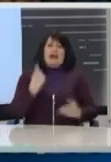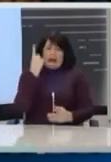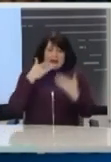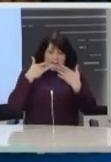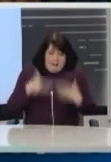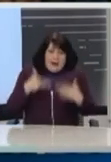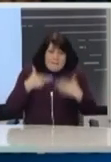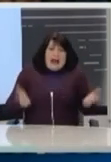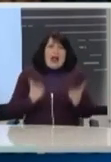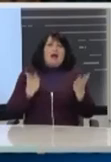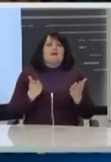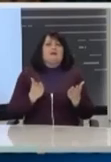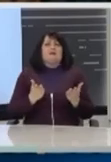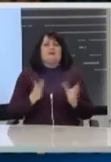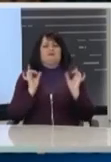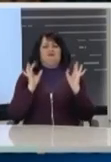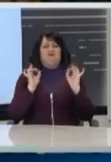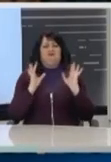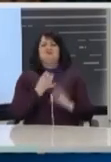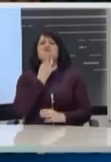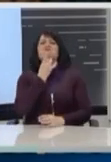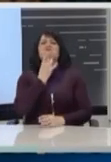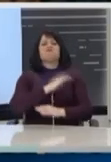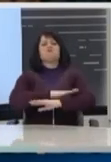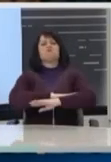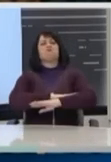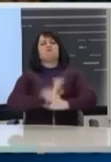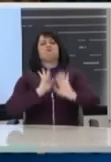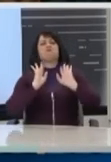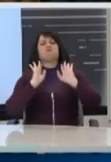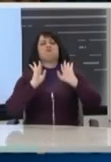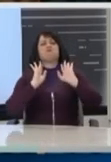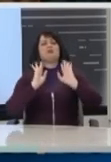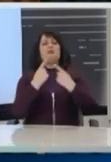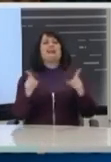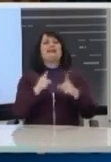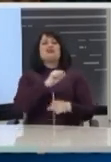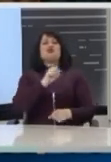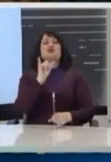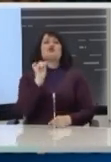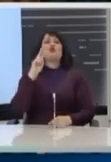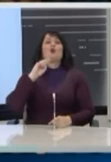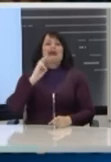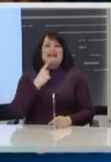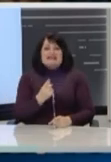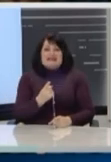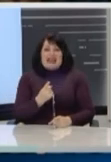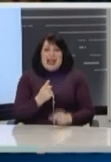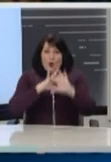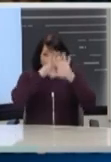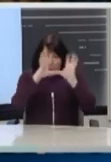παρέτηση. Παχυδερμός από άκρη σ' άκρη. Τραγικά επίκαιρος ο Σουρής. Όλα σε αυτή τη γη μας